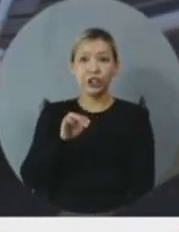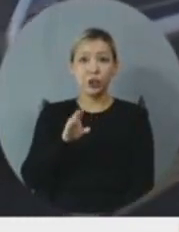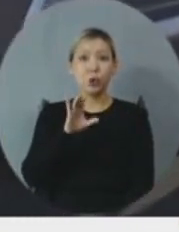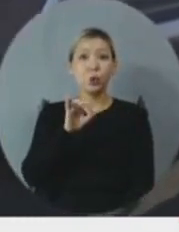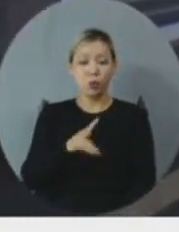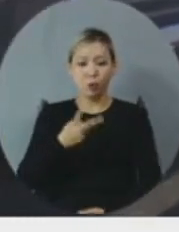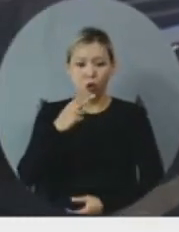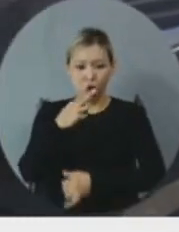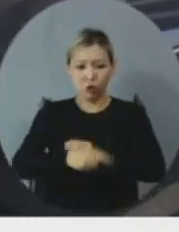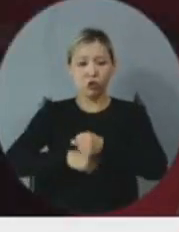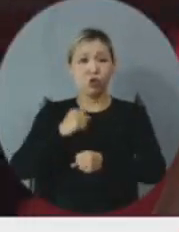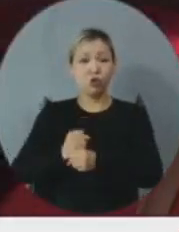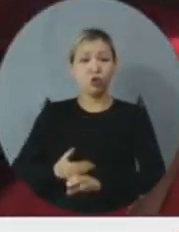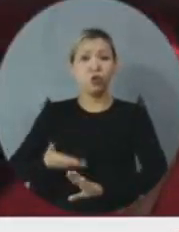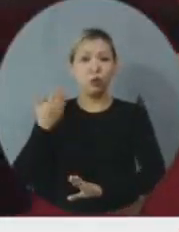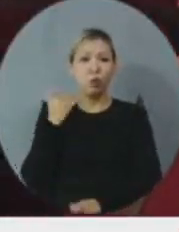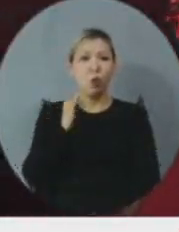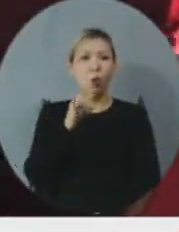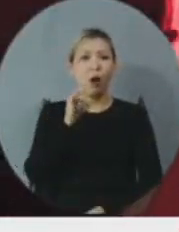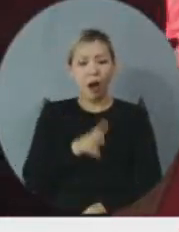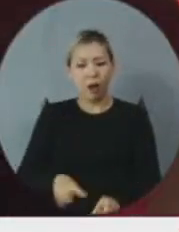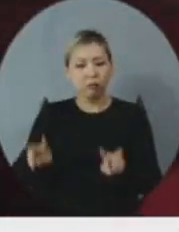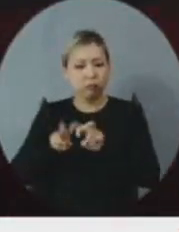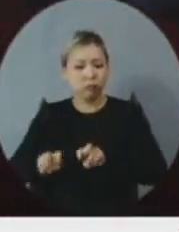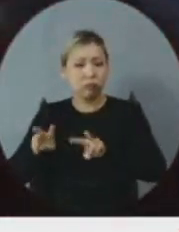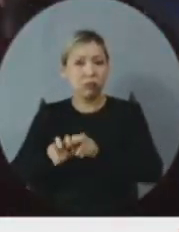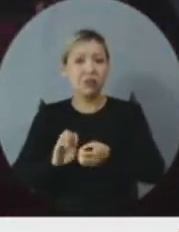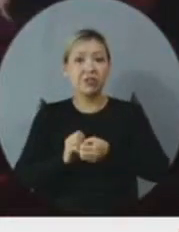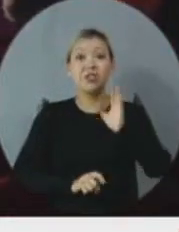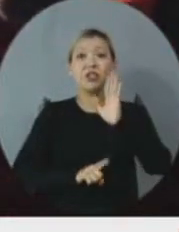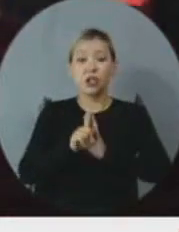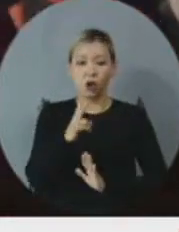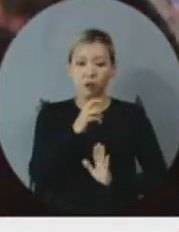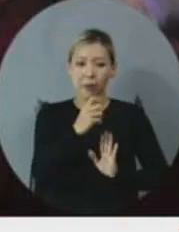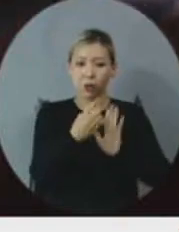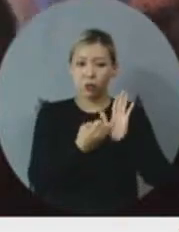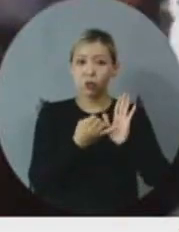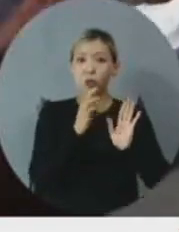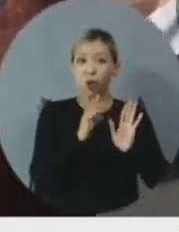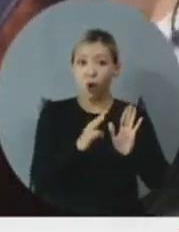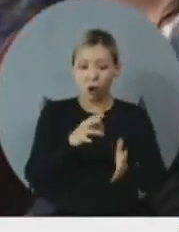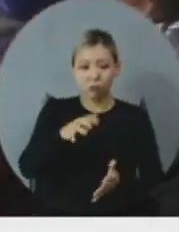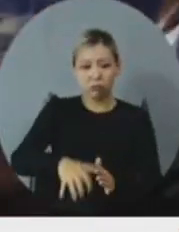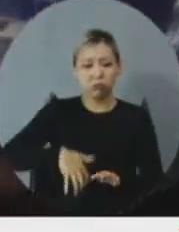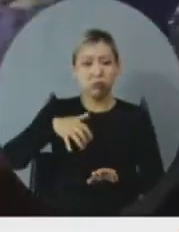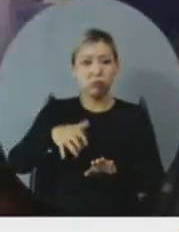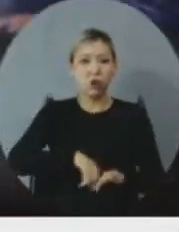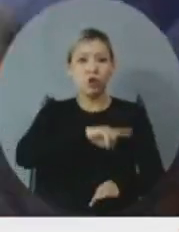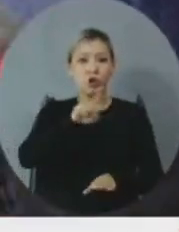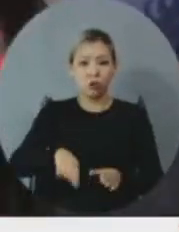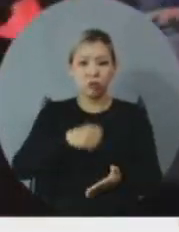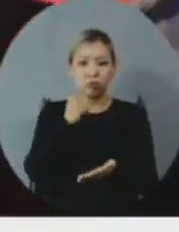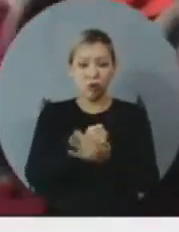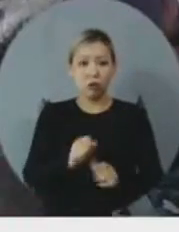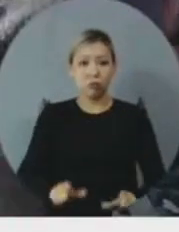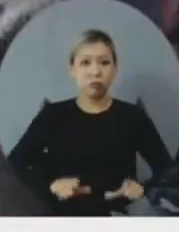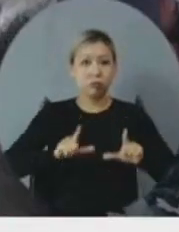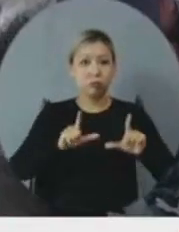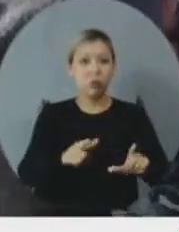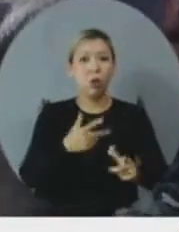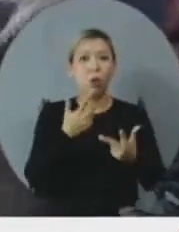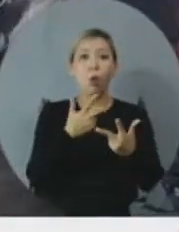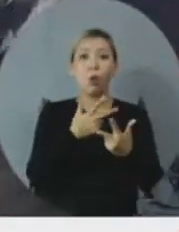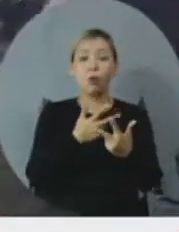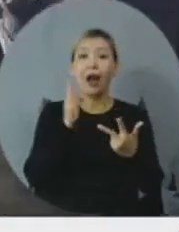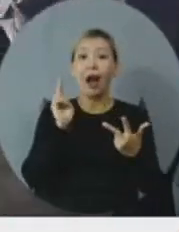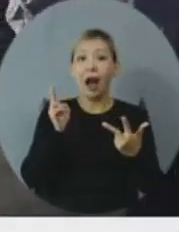Үлзэс сумын нутагт 20-р жилийн өмнөөс ураны хайгуул судалгаа хийсэн байдаг. 2016 оноос олборлолт ашиглалтын тусгай зөвшөөрөл авсан